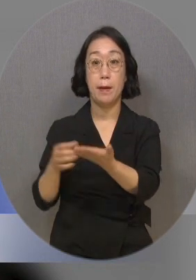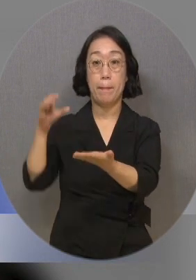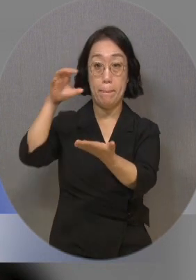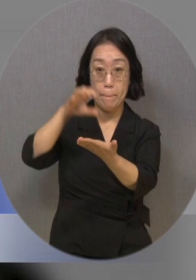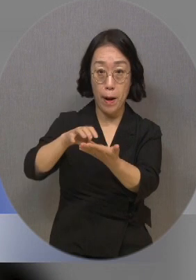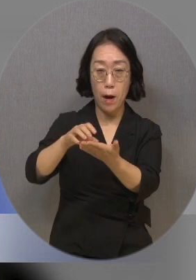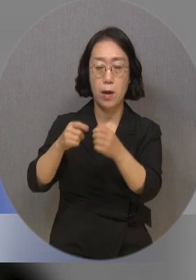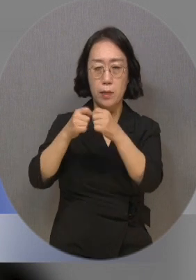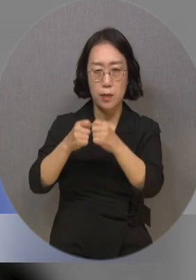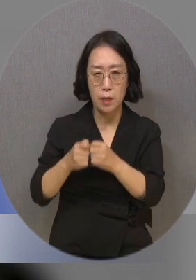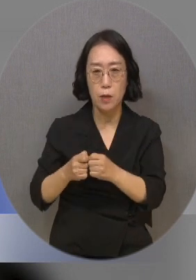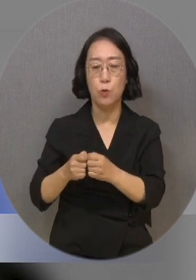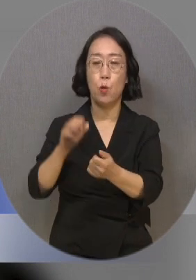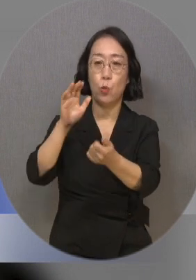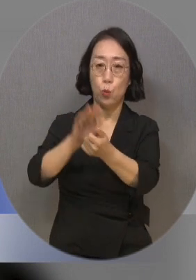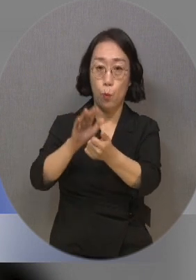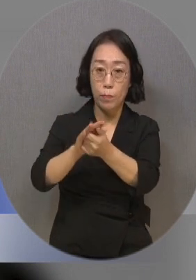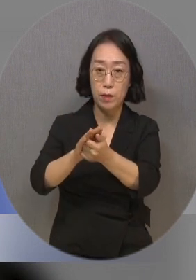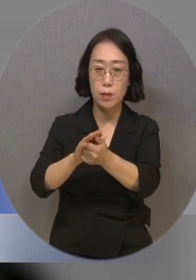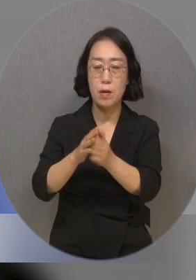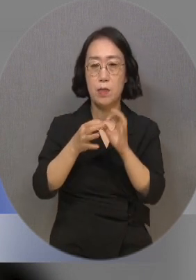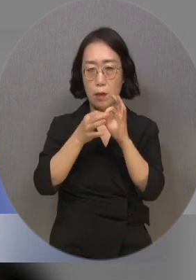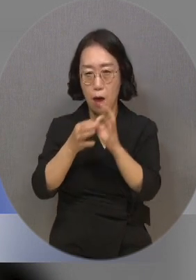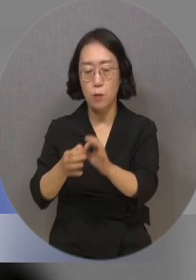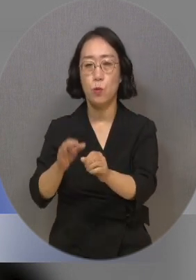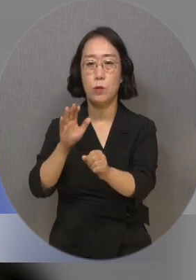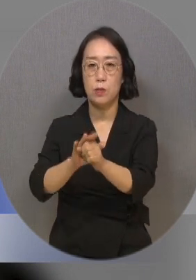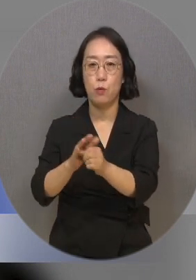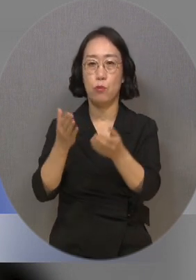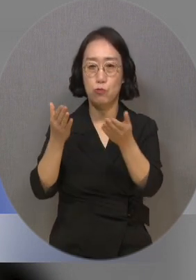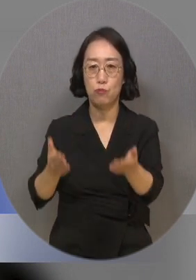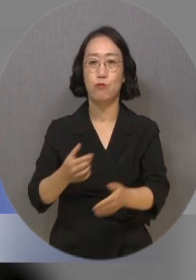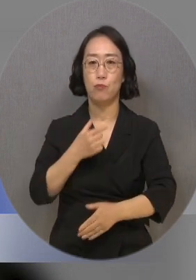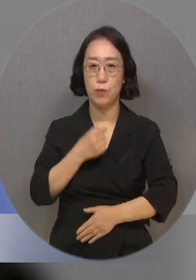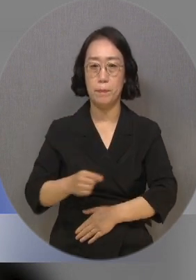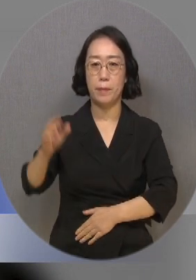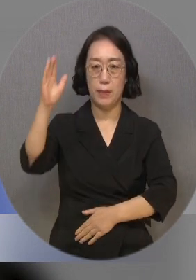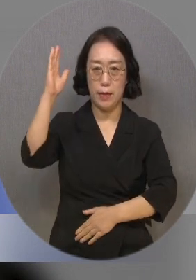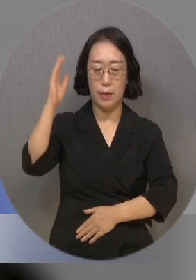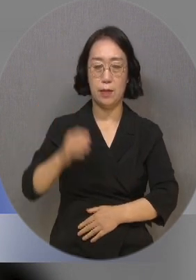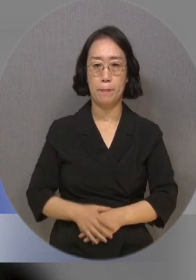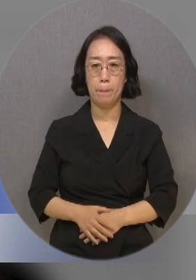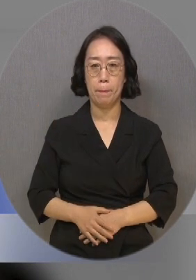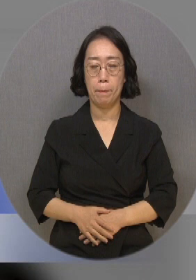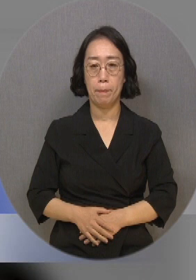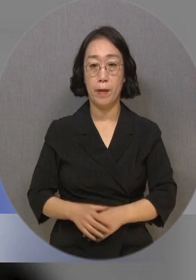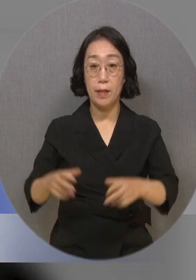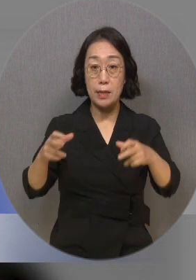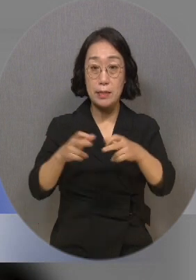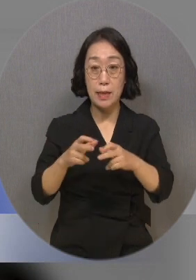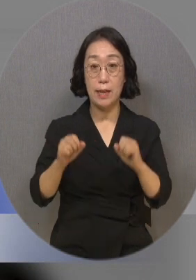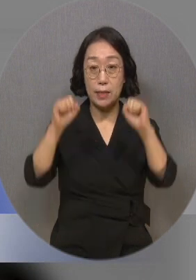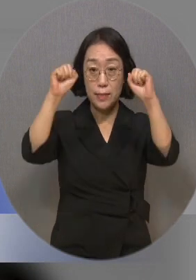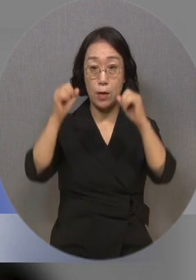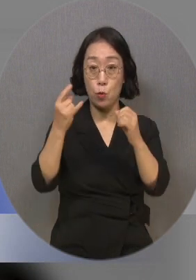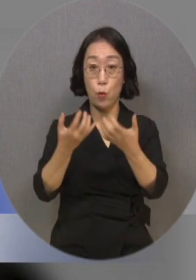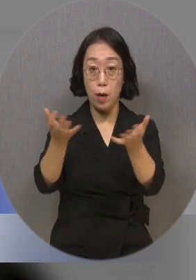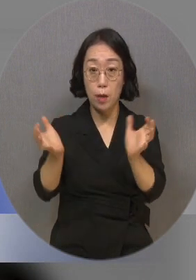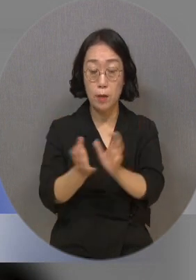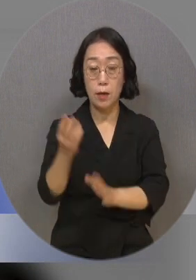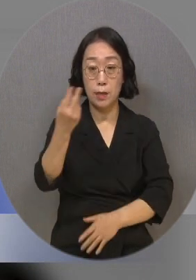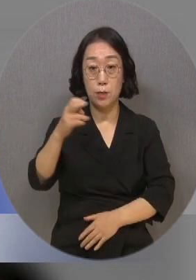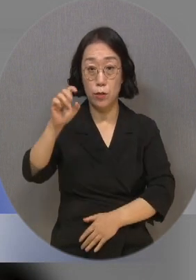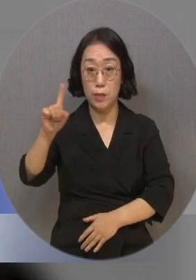체계적이고 지속가능한 은퇴 선수 지원이 가능하도록 하겠다고 밝혔습니다 한편 장애인체육회가 발표한